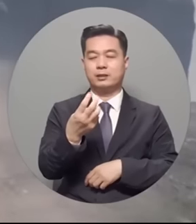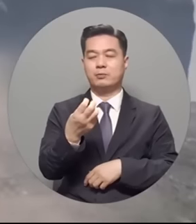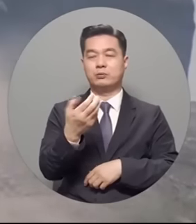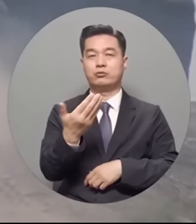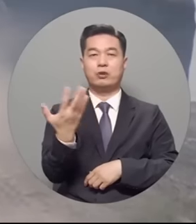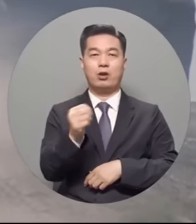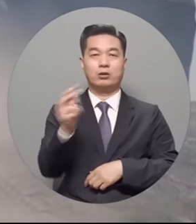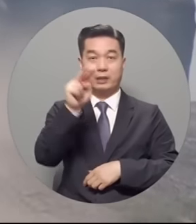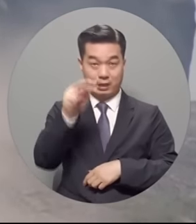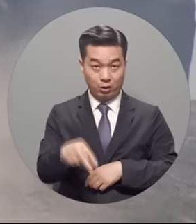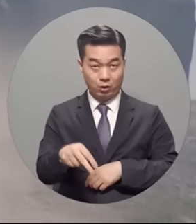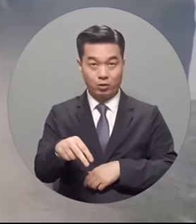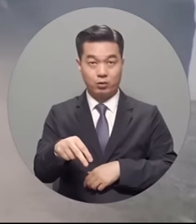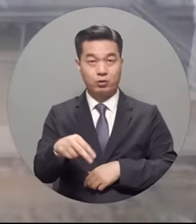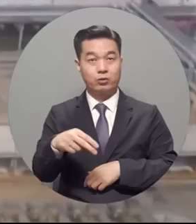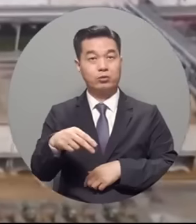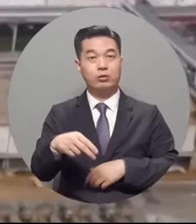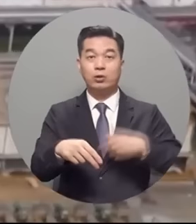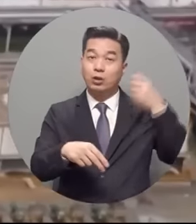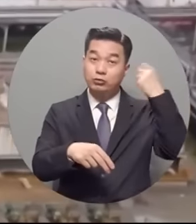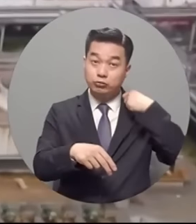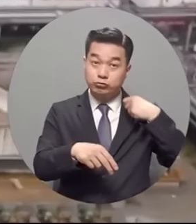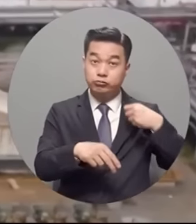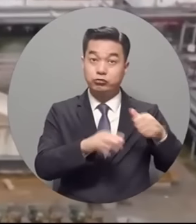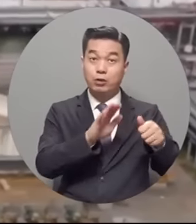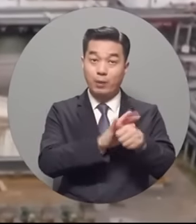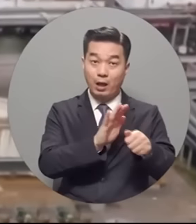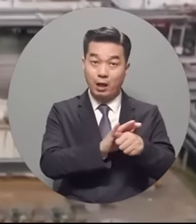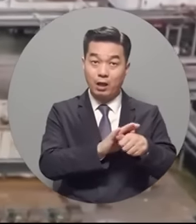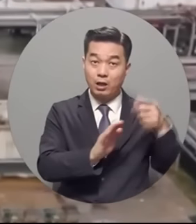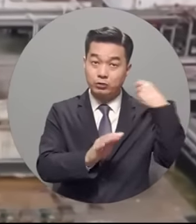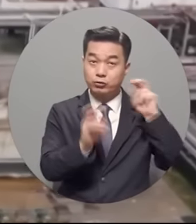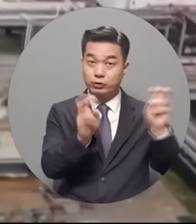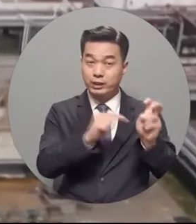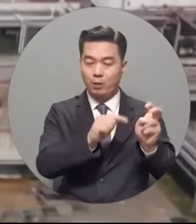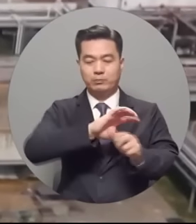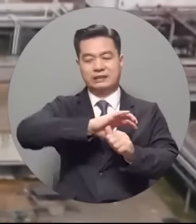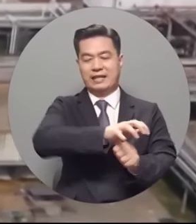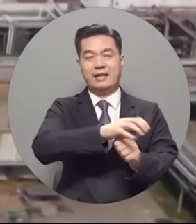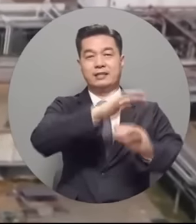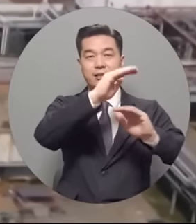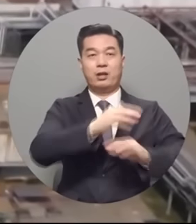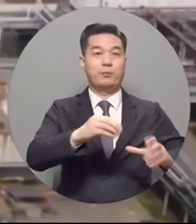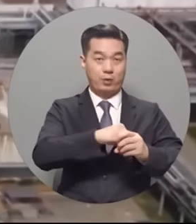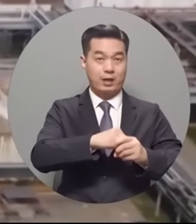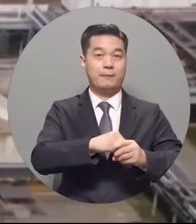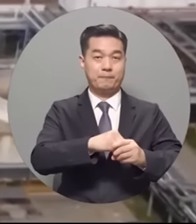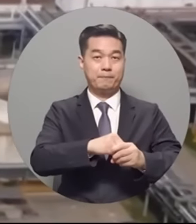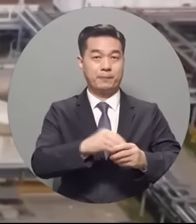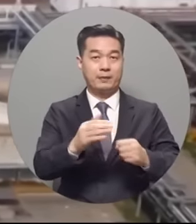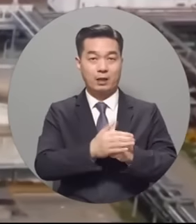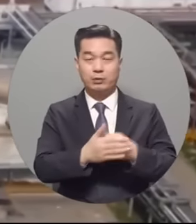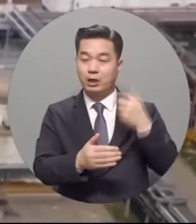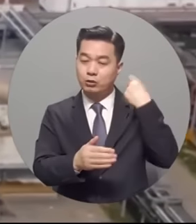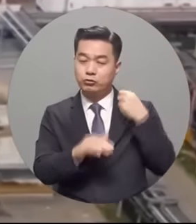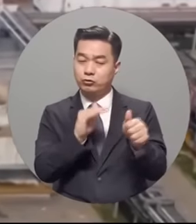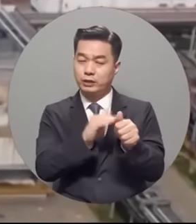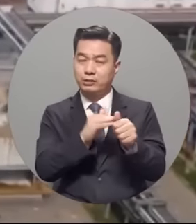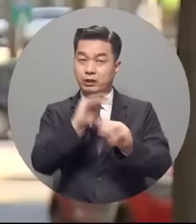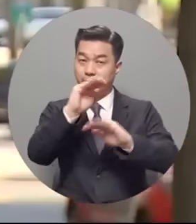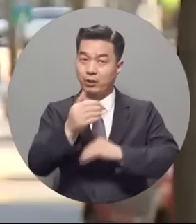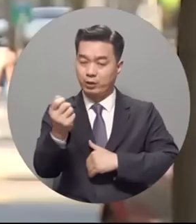군사 금융 지원을 하고 이란산 원유를 파는 중국 기업을 제재하는 등 중국을 자극할 내용이 여럿